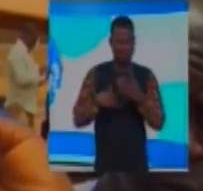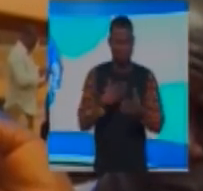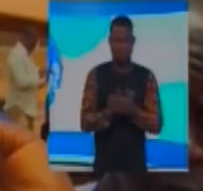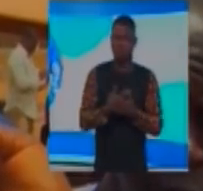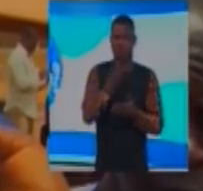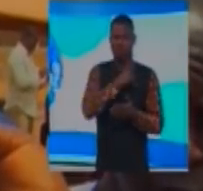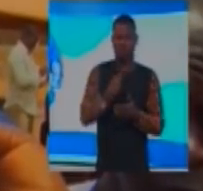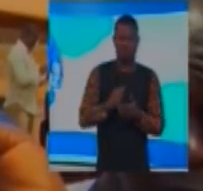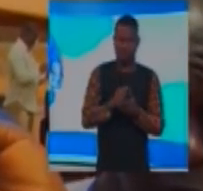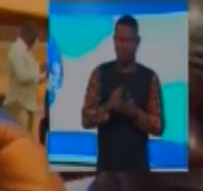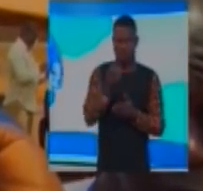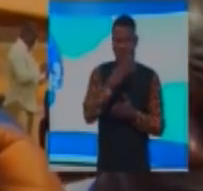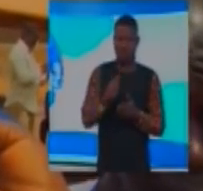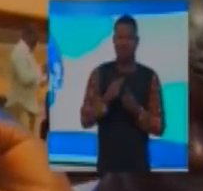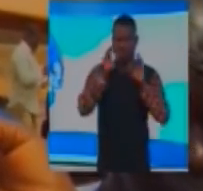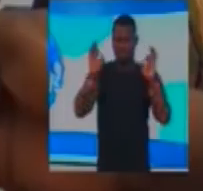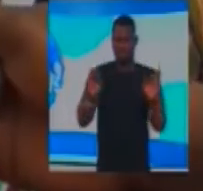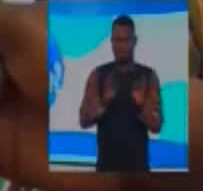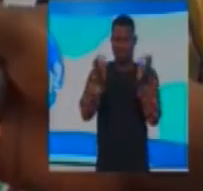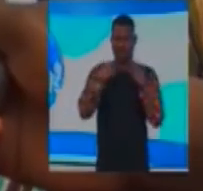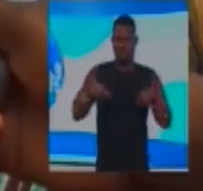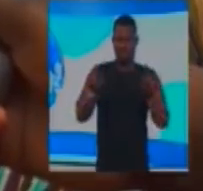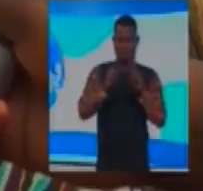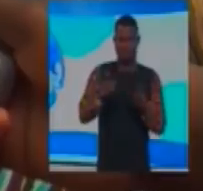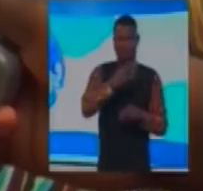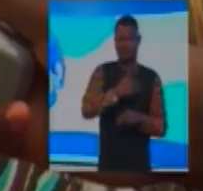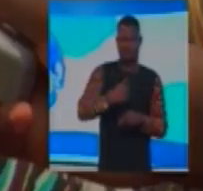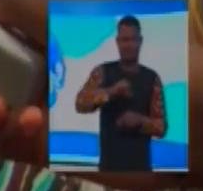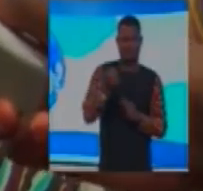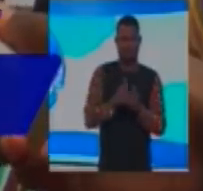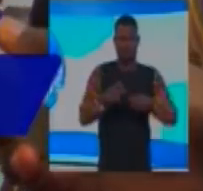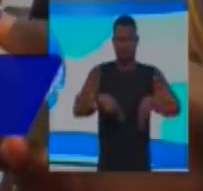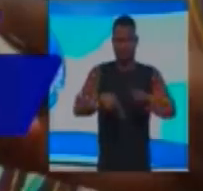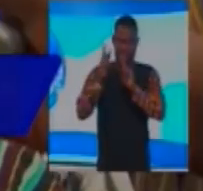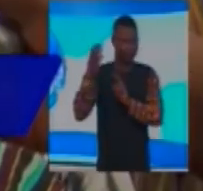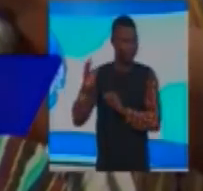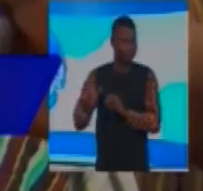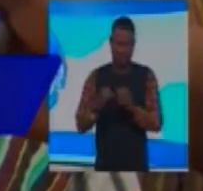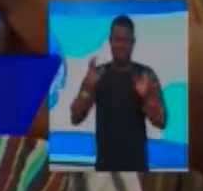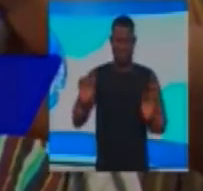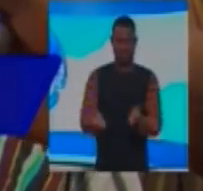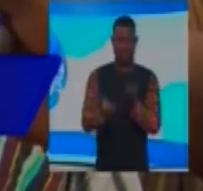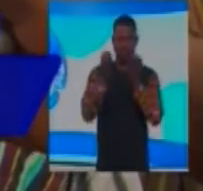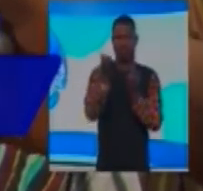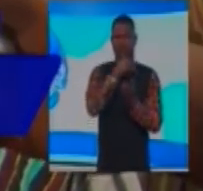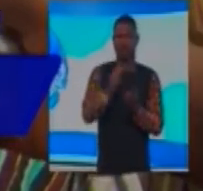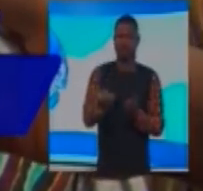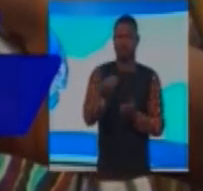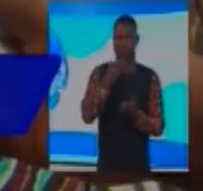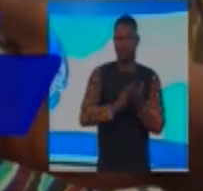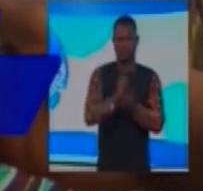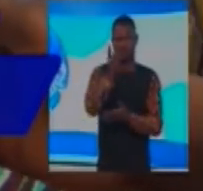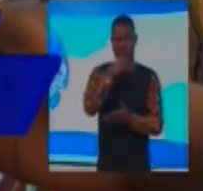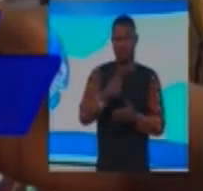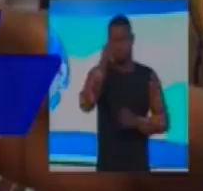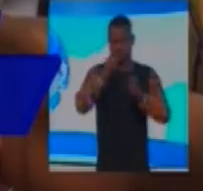que ce soit des pauses café, des séminaires. En tout cas, ça va permettre de booster, de vulgariser la consommation du lait. Et